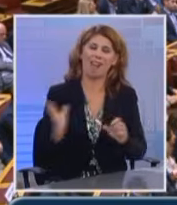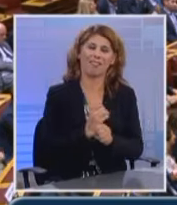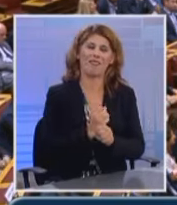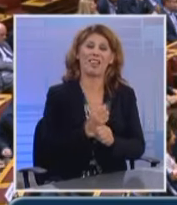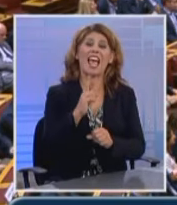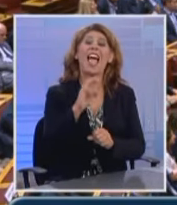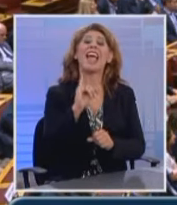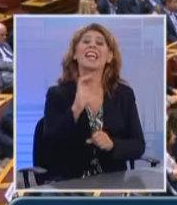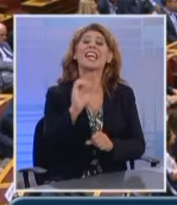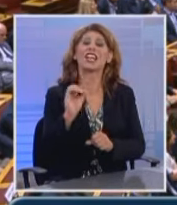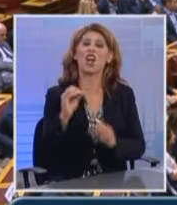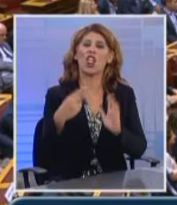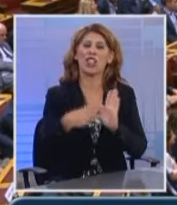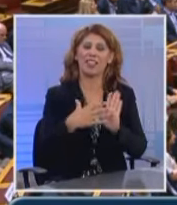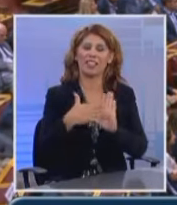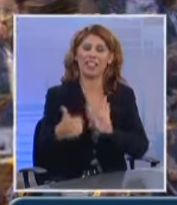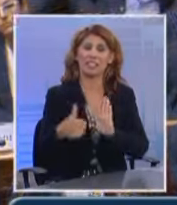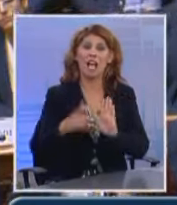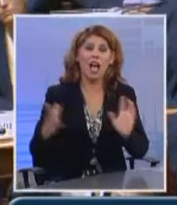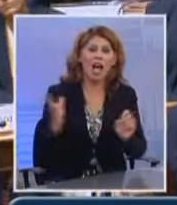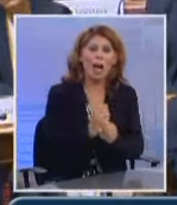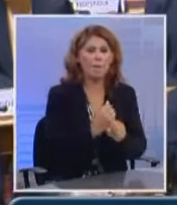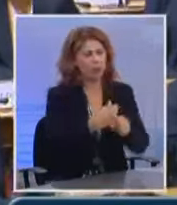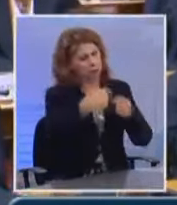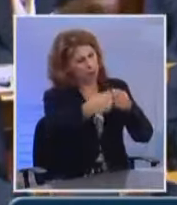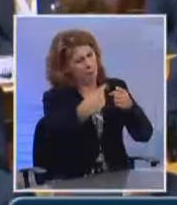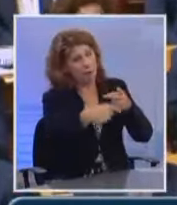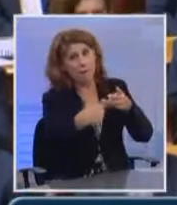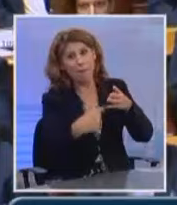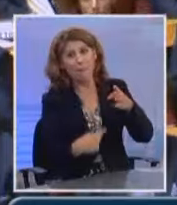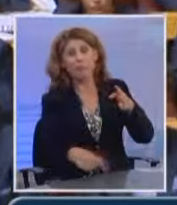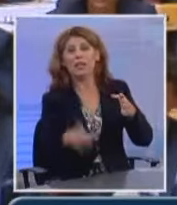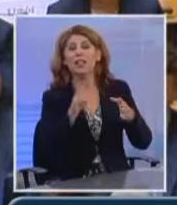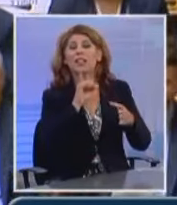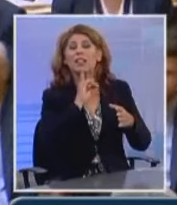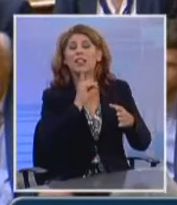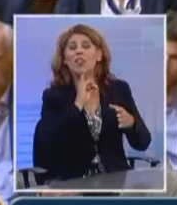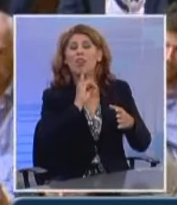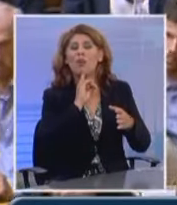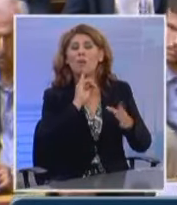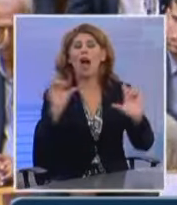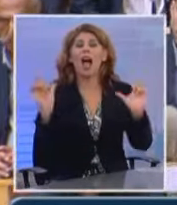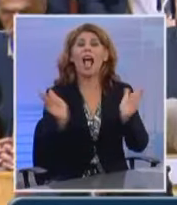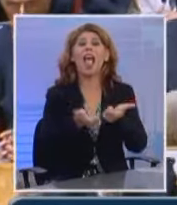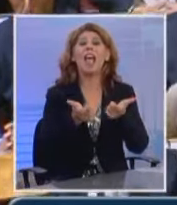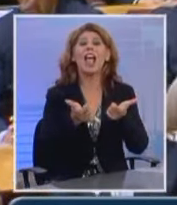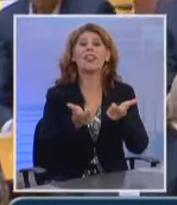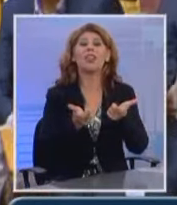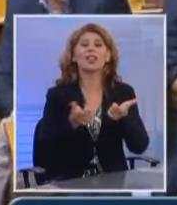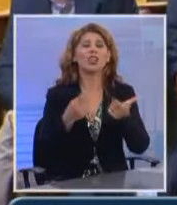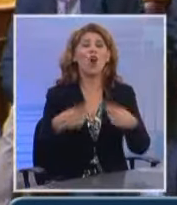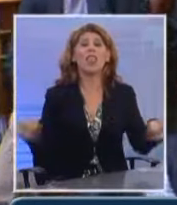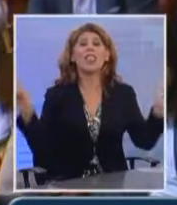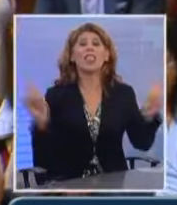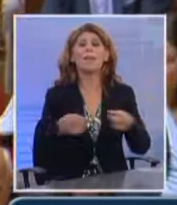Ρίο. Επιτυχίες που πραγματικά είναι σαν τον ύμνο μας, από τα κόκαλα